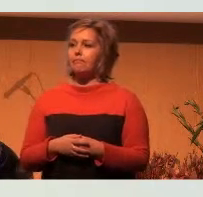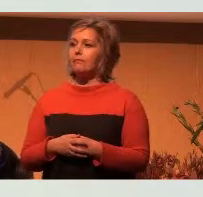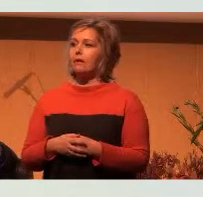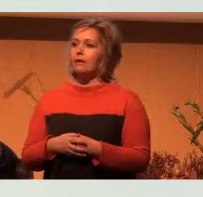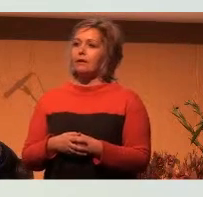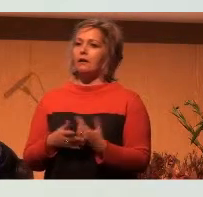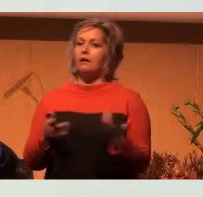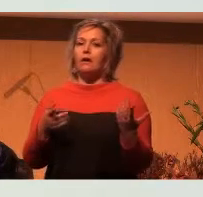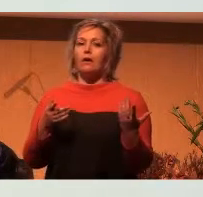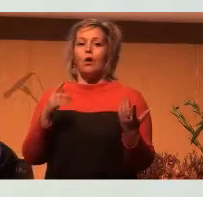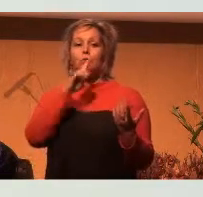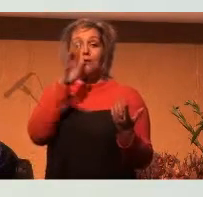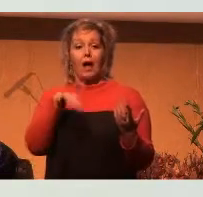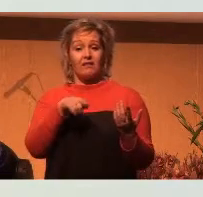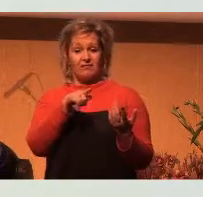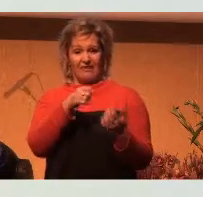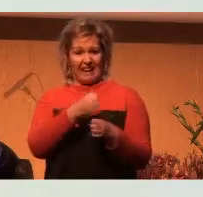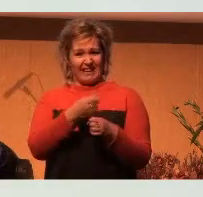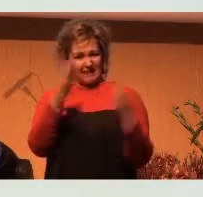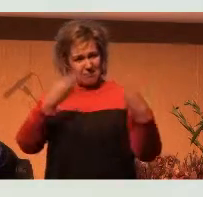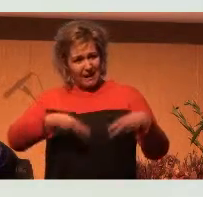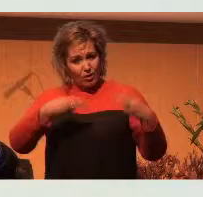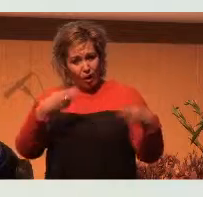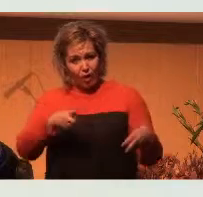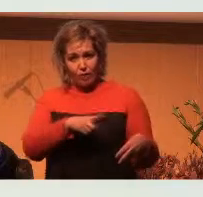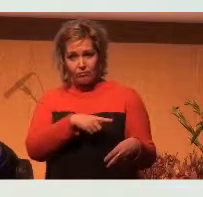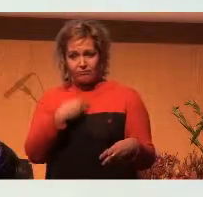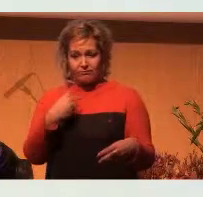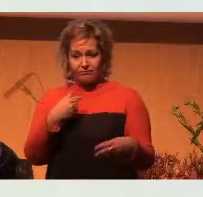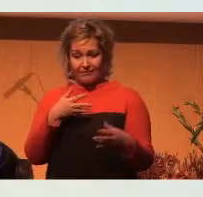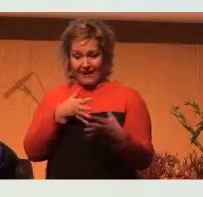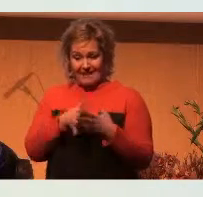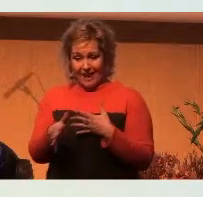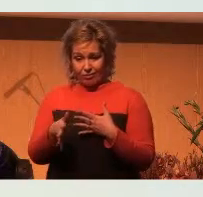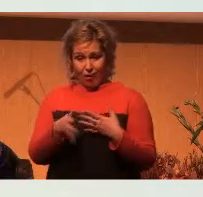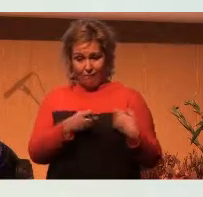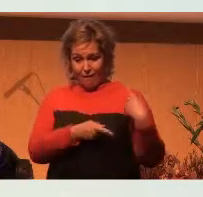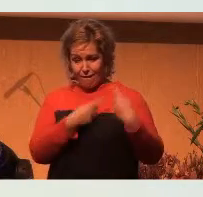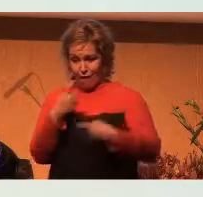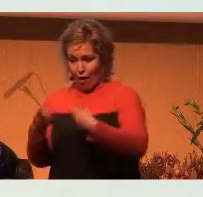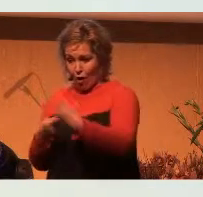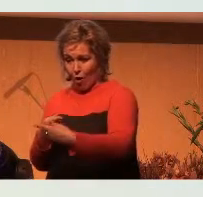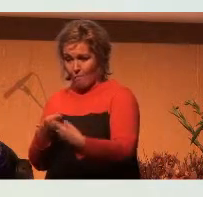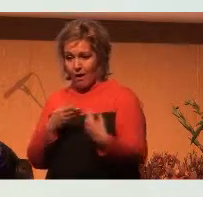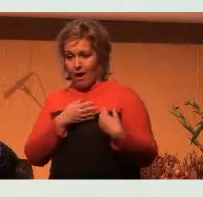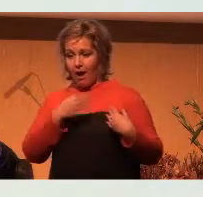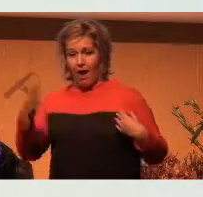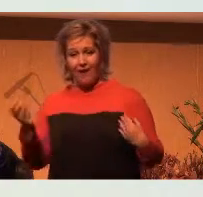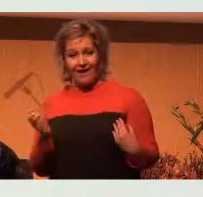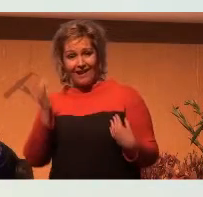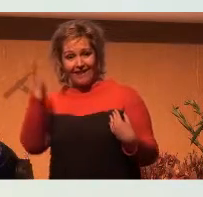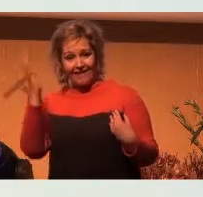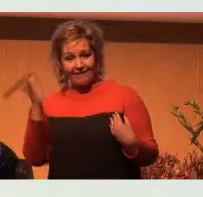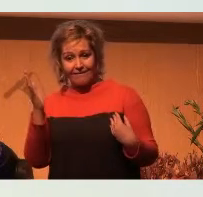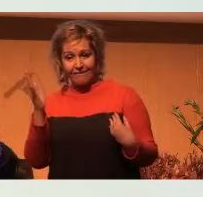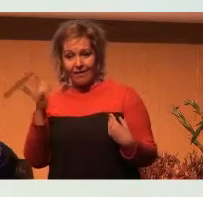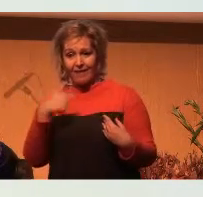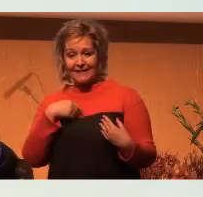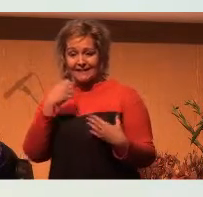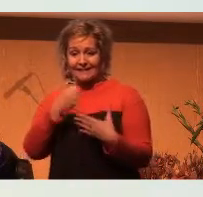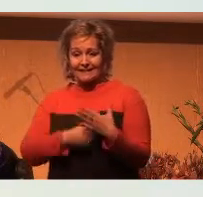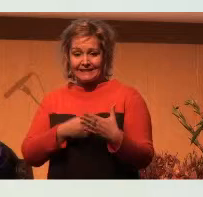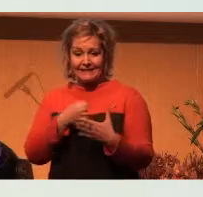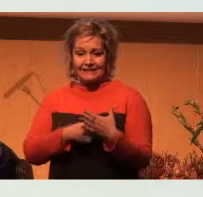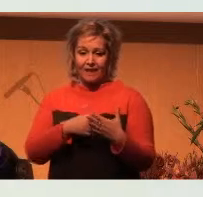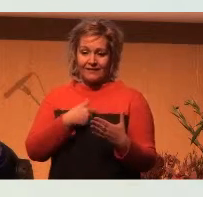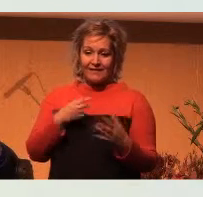Og så er jo da spørsmålet, spiller det egentlig noen rolle om vi gjennom dette forløpet, gjennom dette lange livet, bestreber oss på å